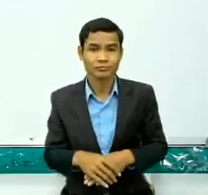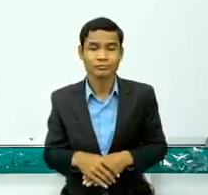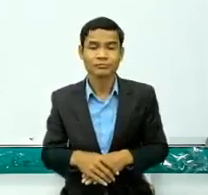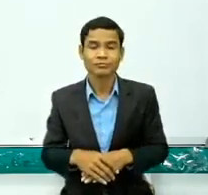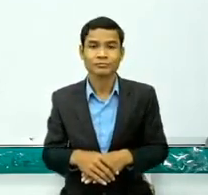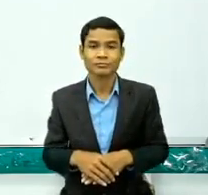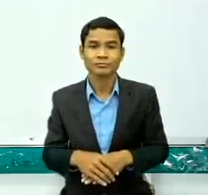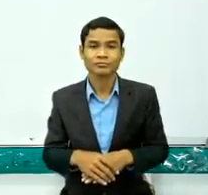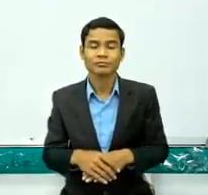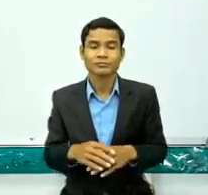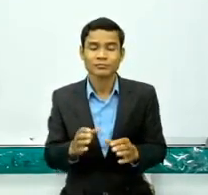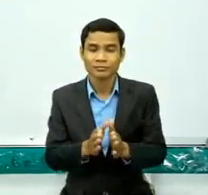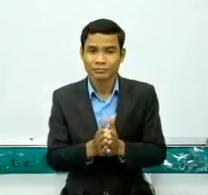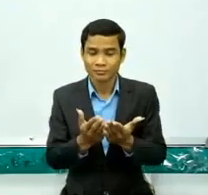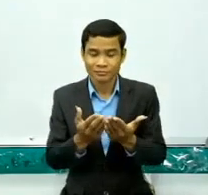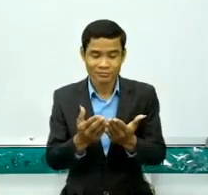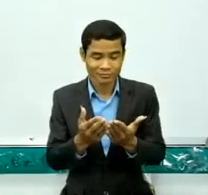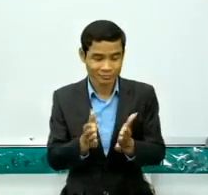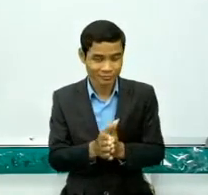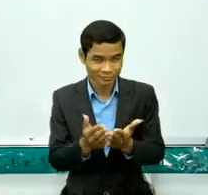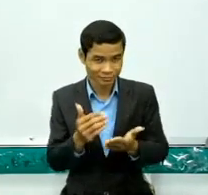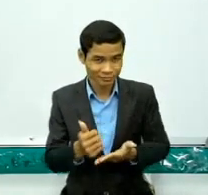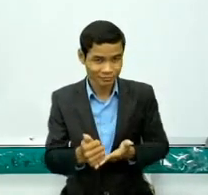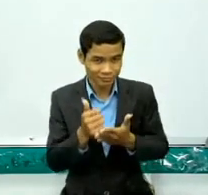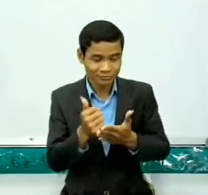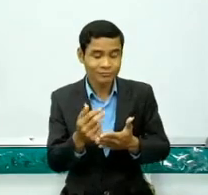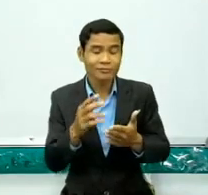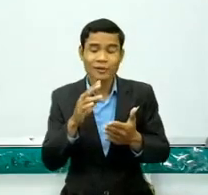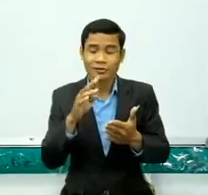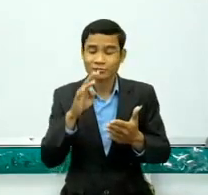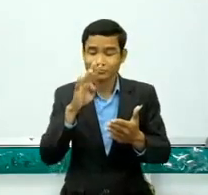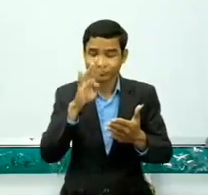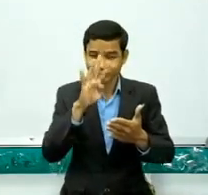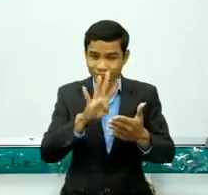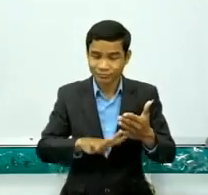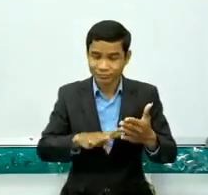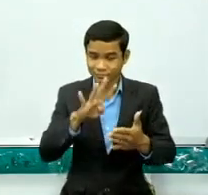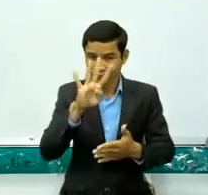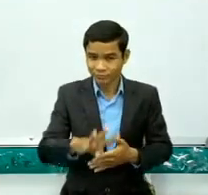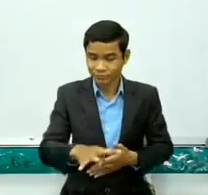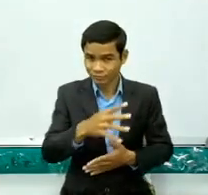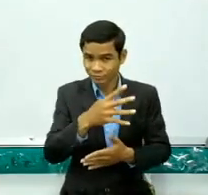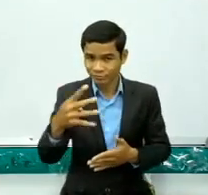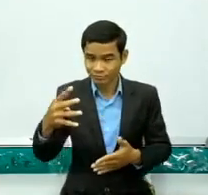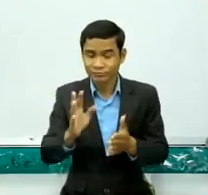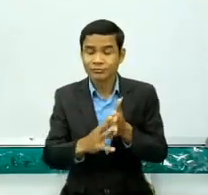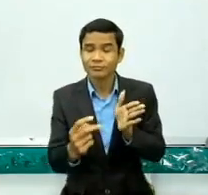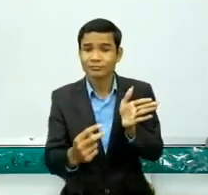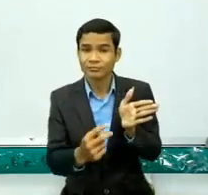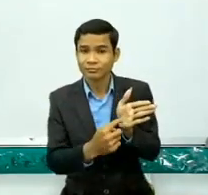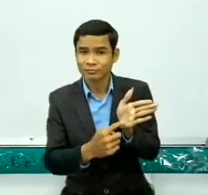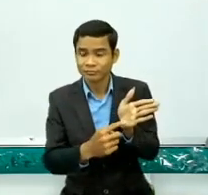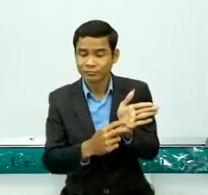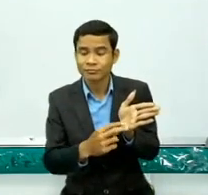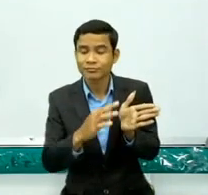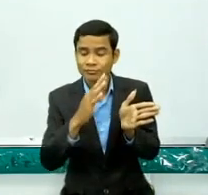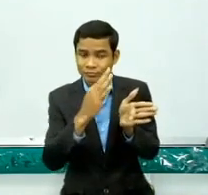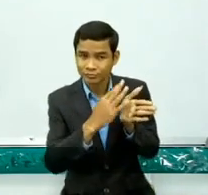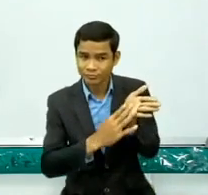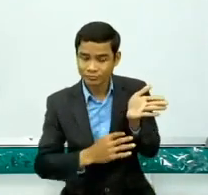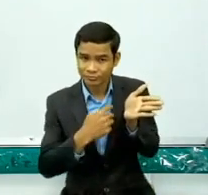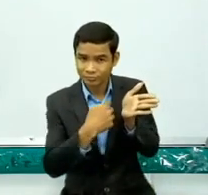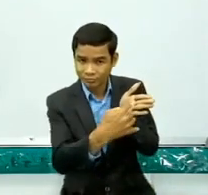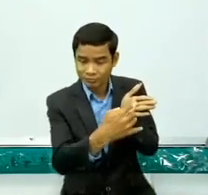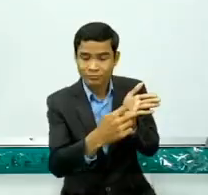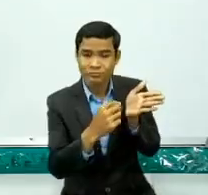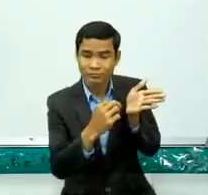បើកសិភៅជំនួយកូនកូនមើលក្នុងតារាងណាចានេះគឺតារាងនៅខាងក្រោមគេ